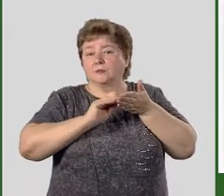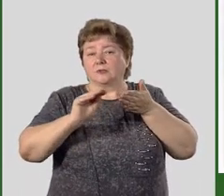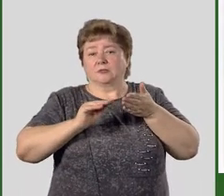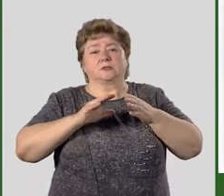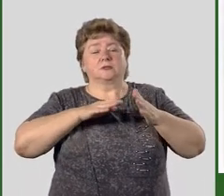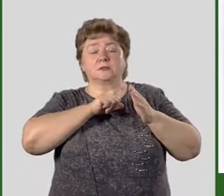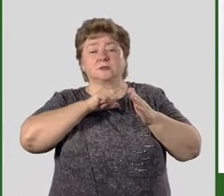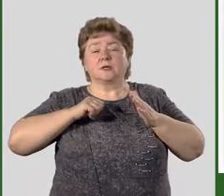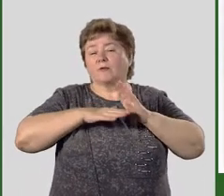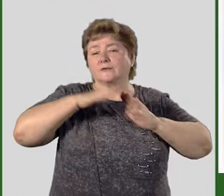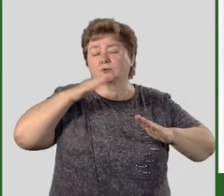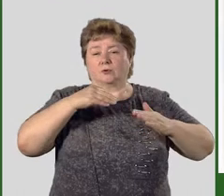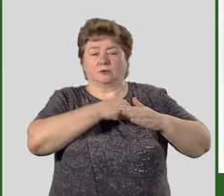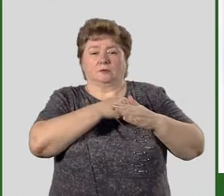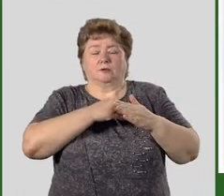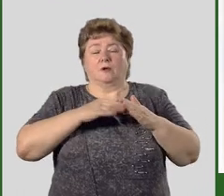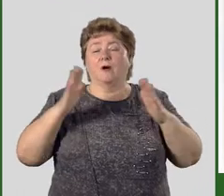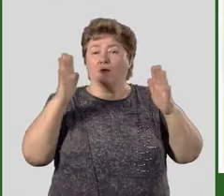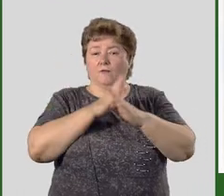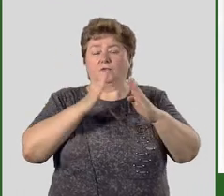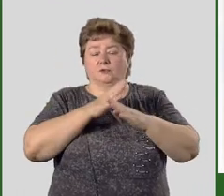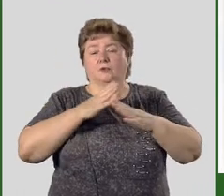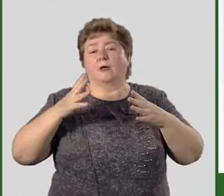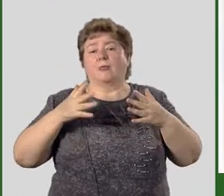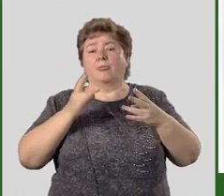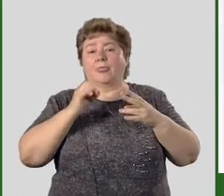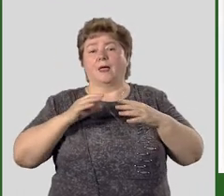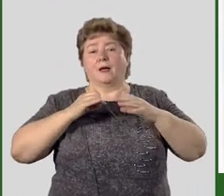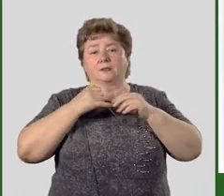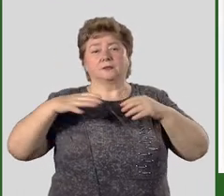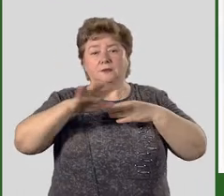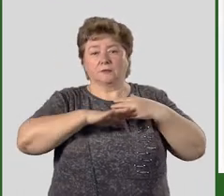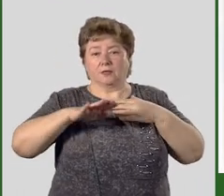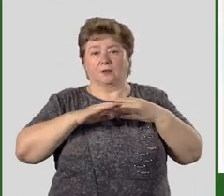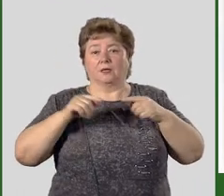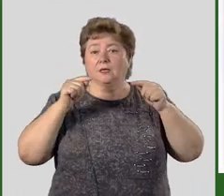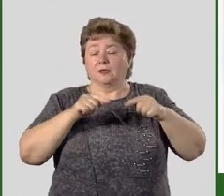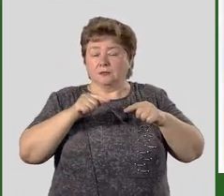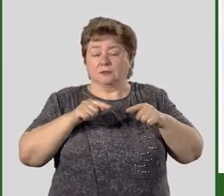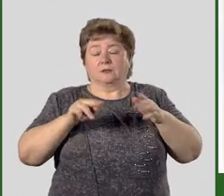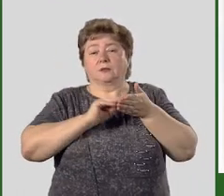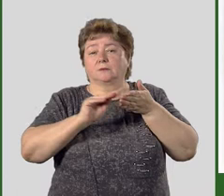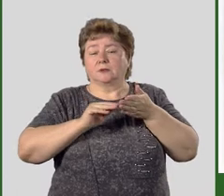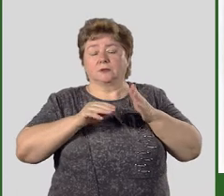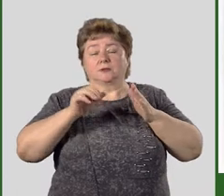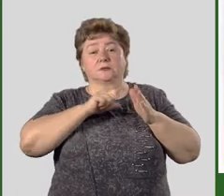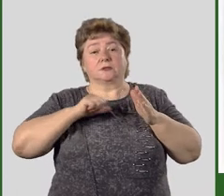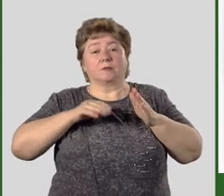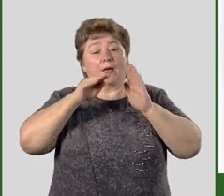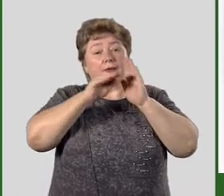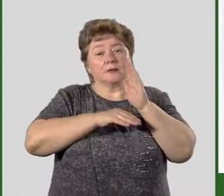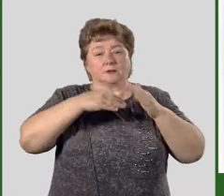зарегистрирована самая высокая температура воздуха на Земле. Здесь же зарегистрирована и самая